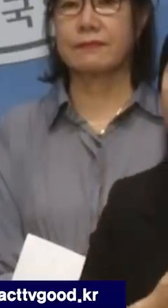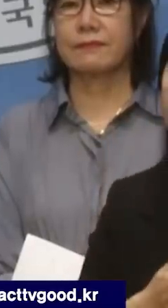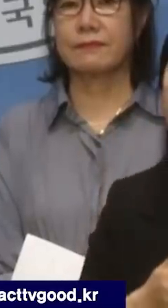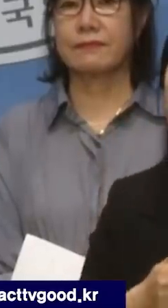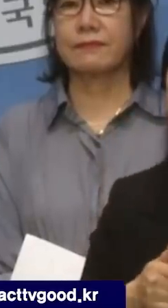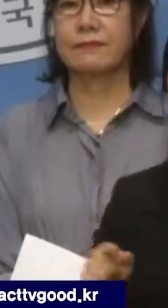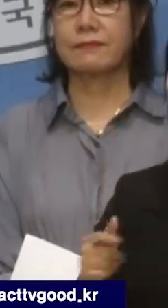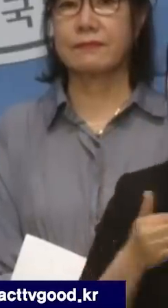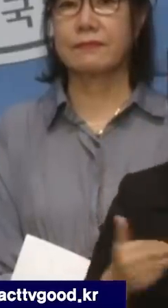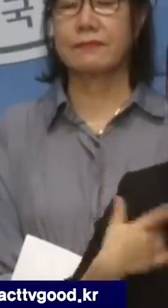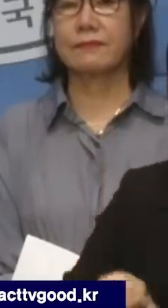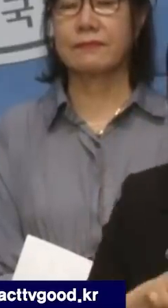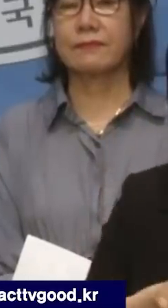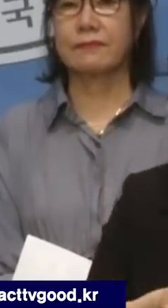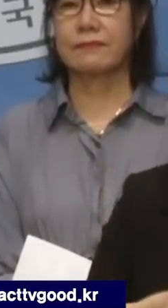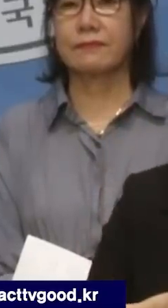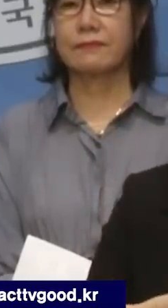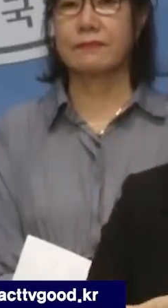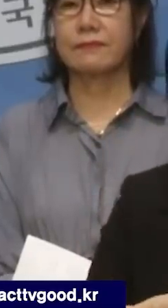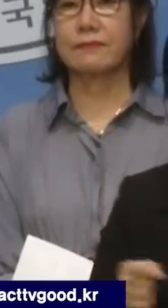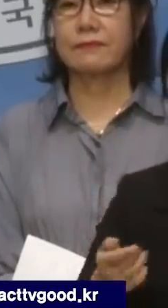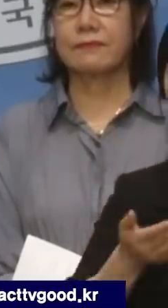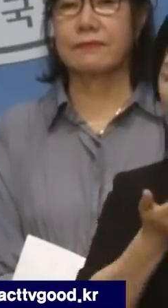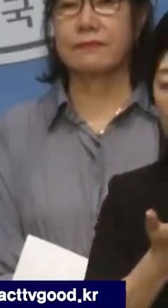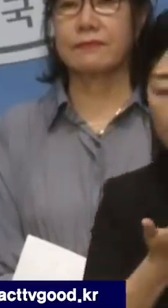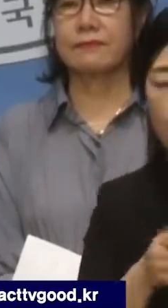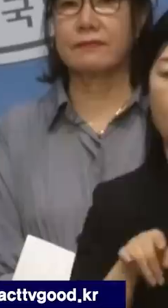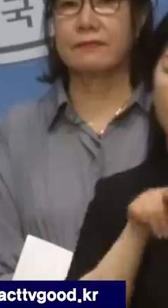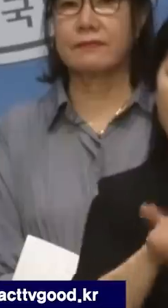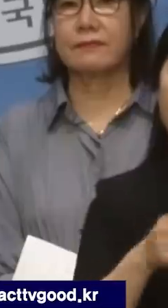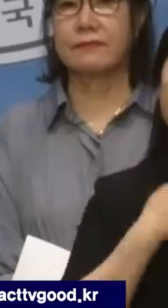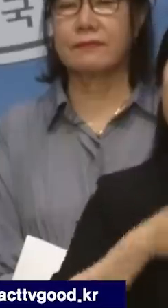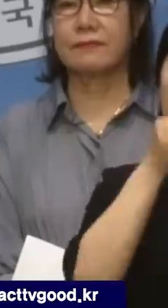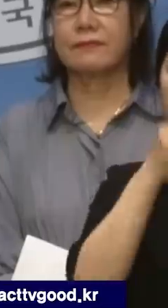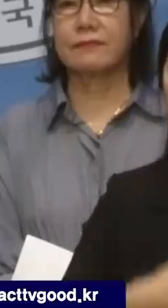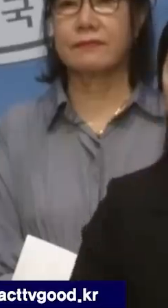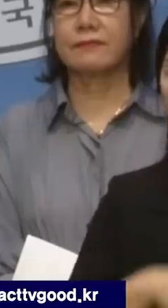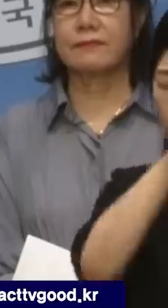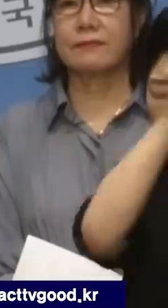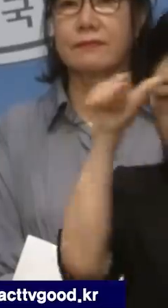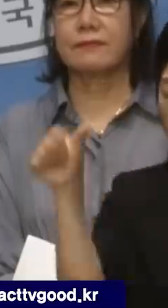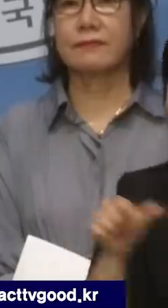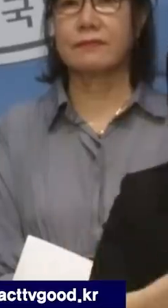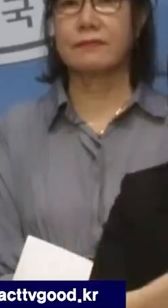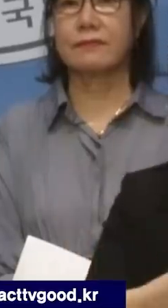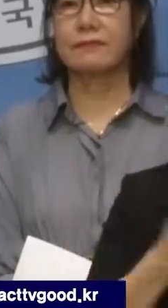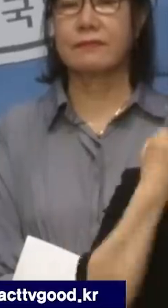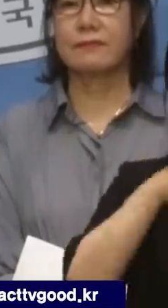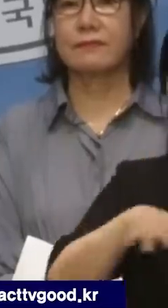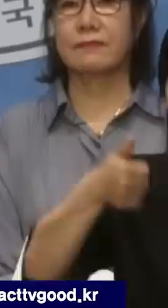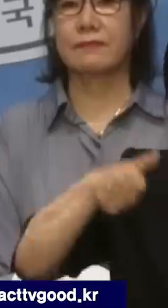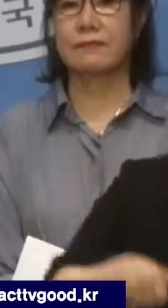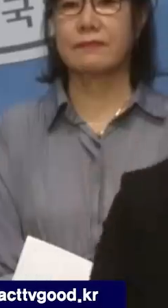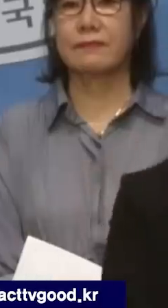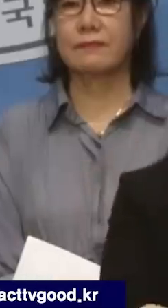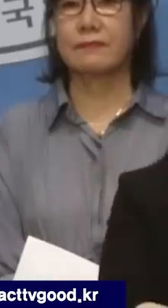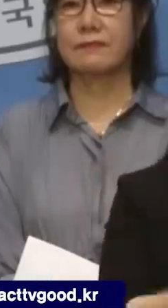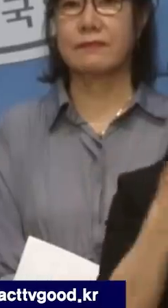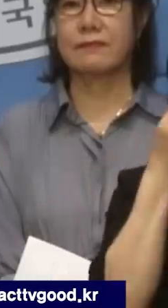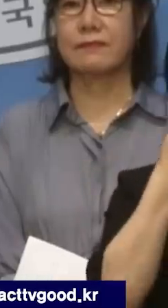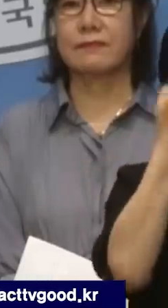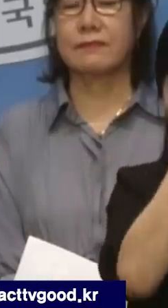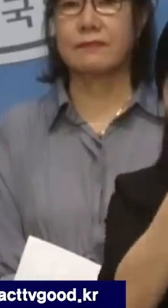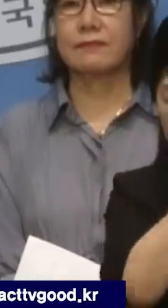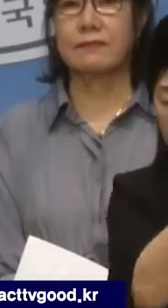어머님들을 만났습니다. 일평생 바다를 일터로 살아왔는데 핵오염수로 인해 바다에 들어가지